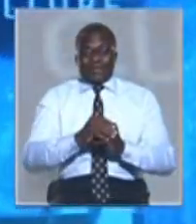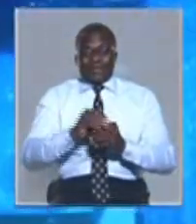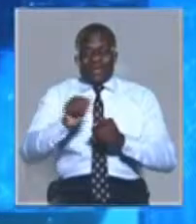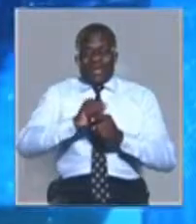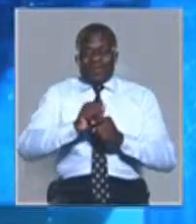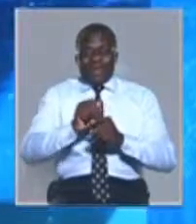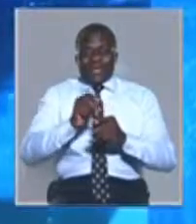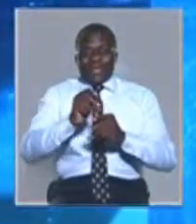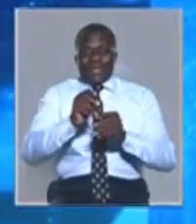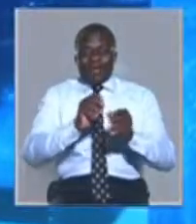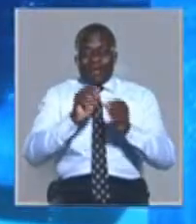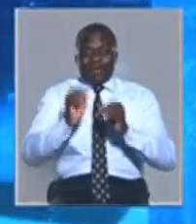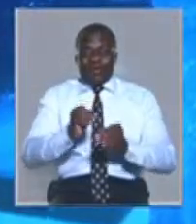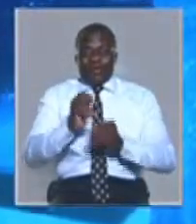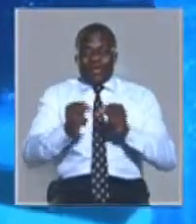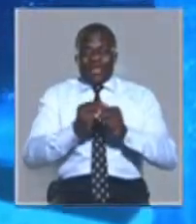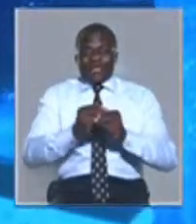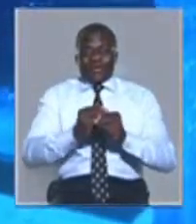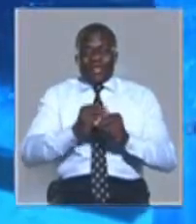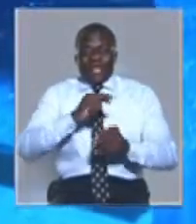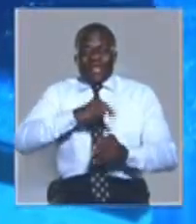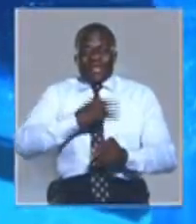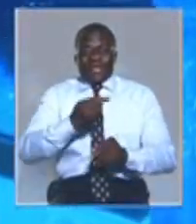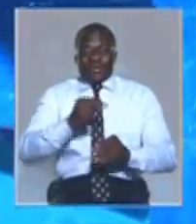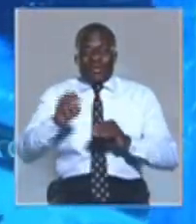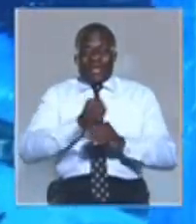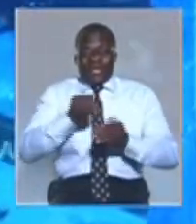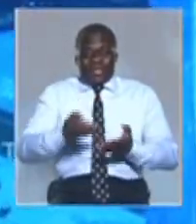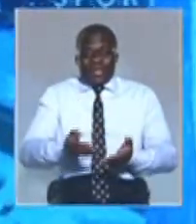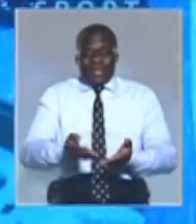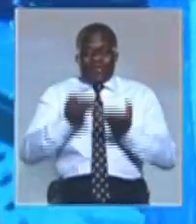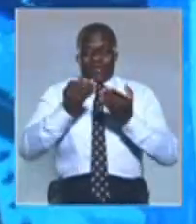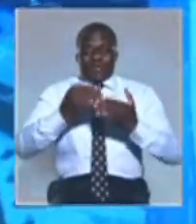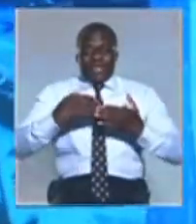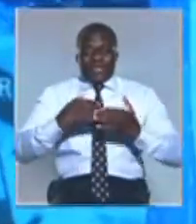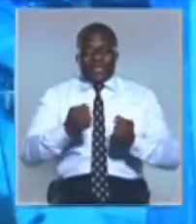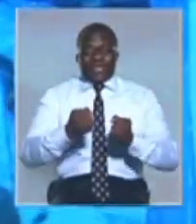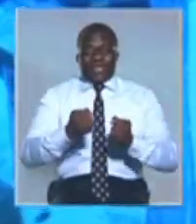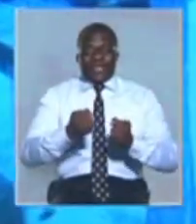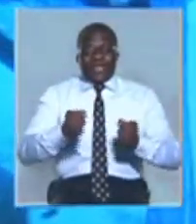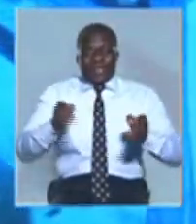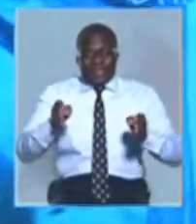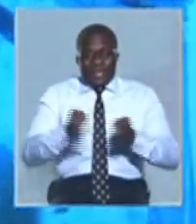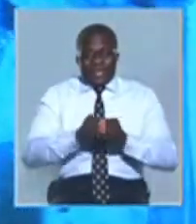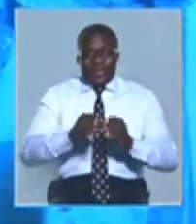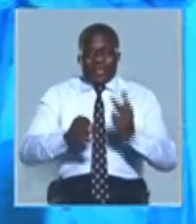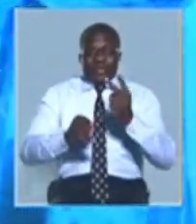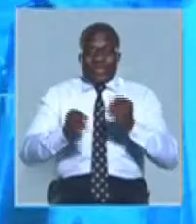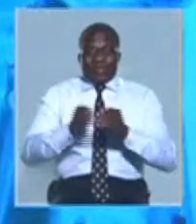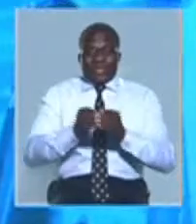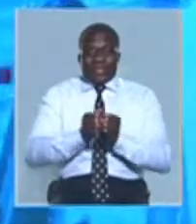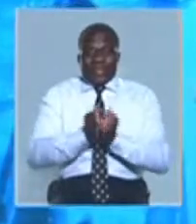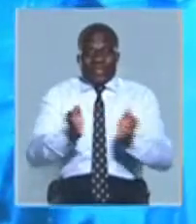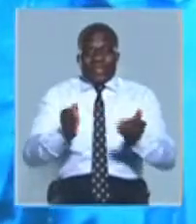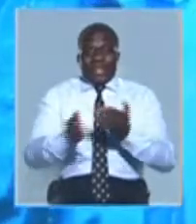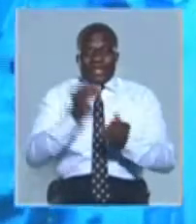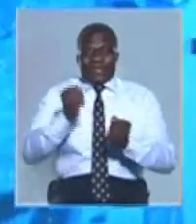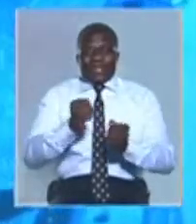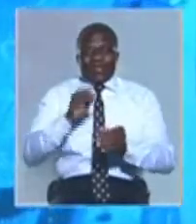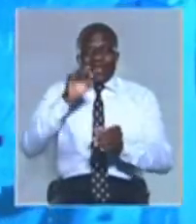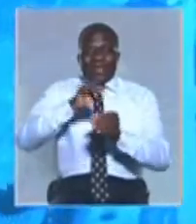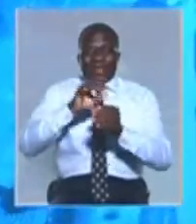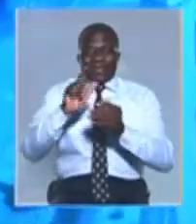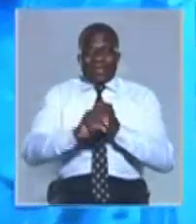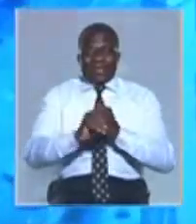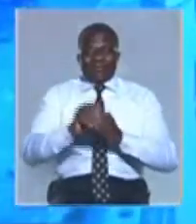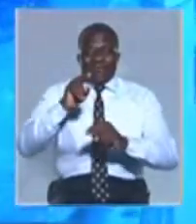plateforme nationale des structures religieuses engagées dans la promotion de la santé a tenu sa 2e assemblée générale ordinaire élective.